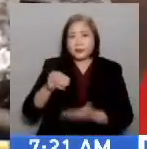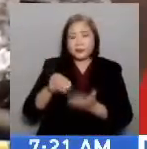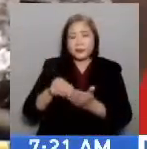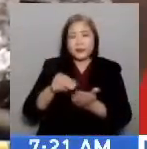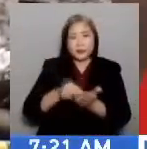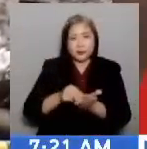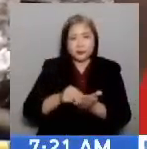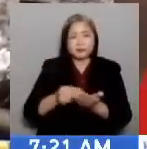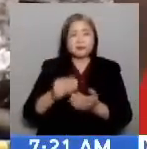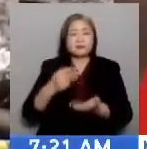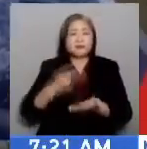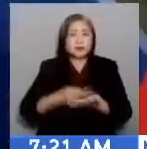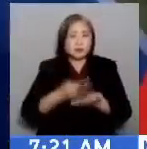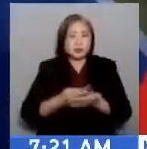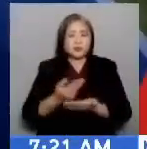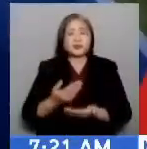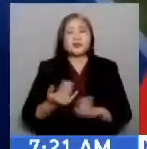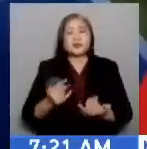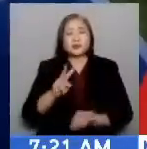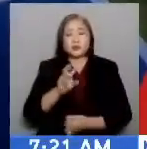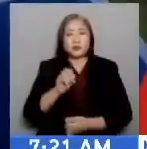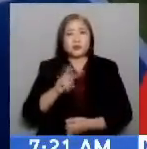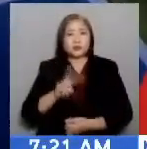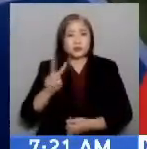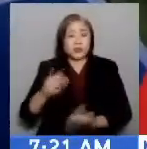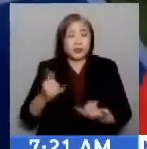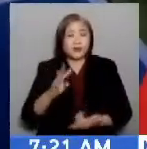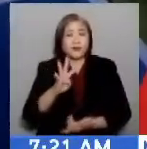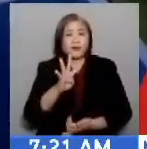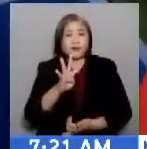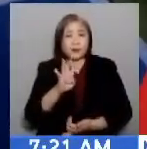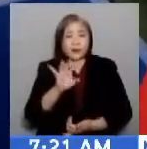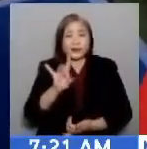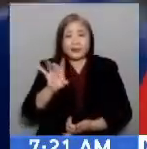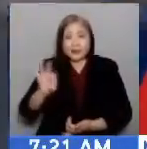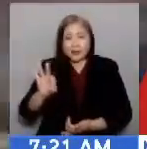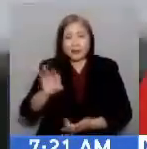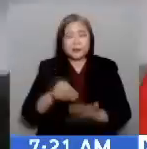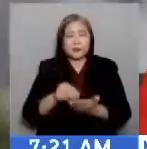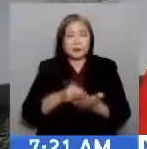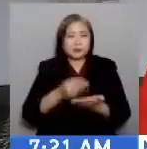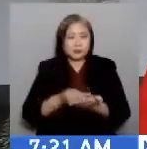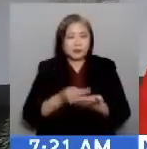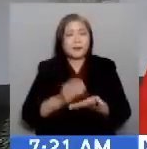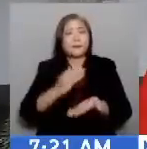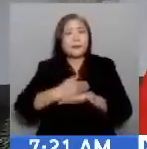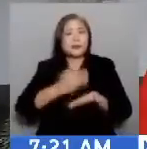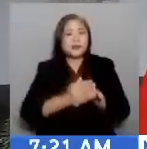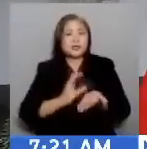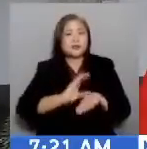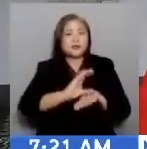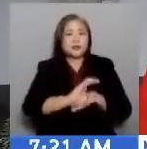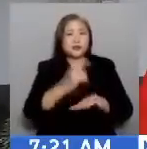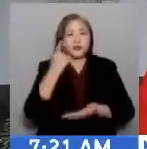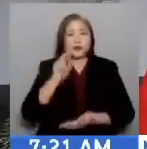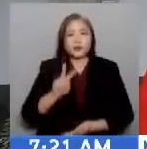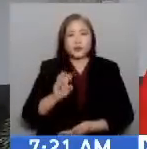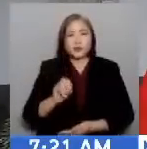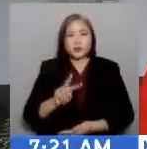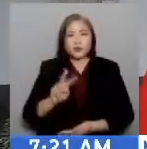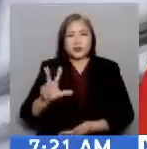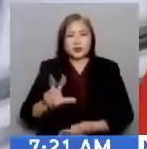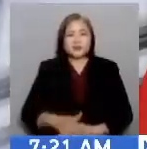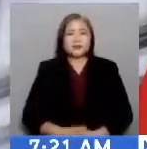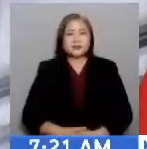489 million pesos na raw ang pondong nakalaan para rito ngayong 2023. Hinihintay pa ng GMA